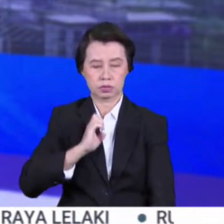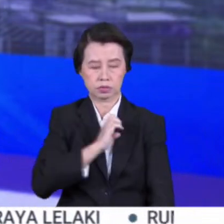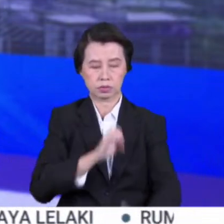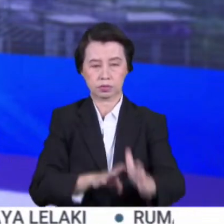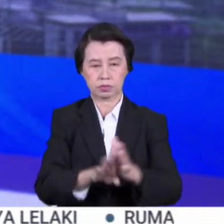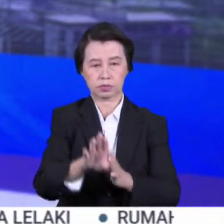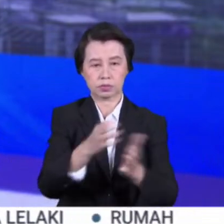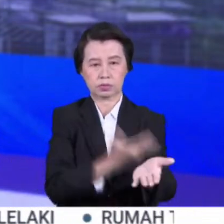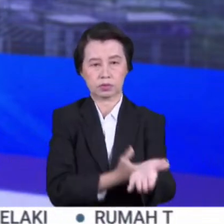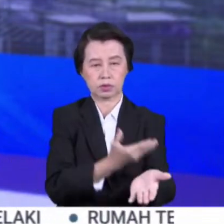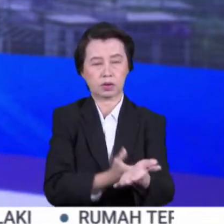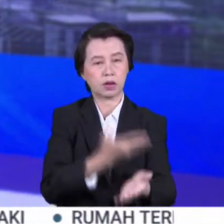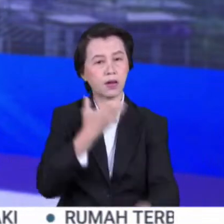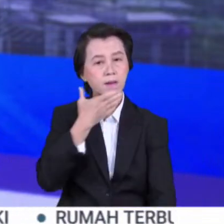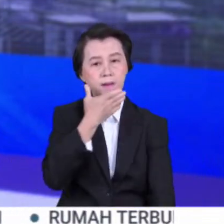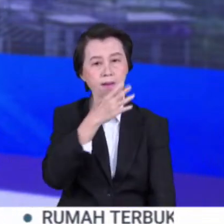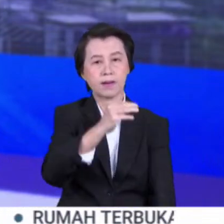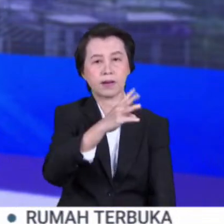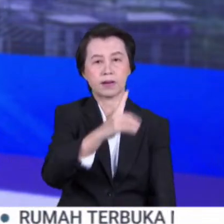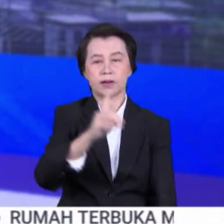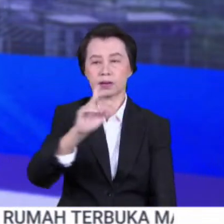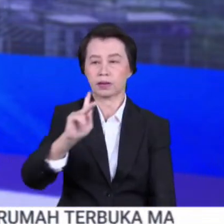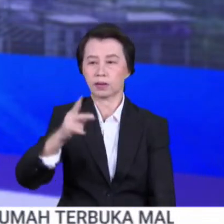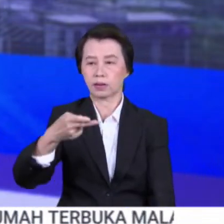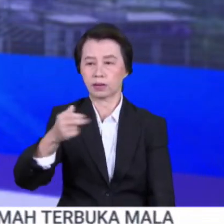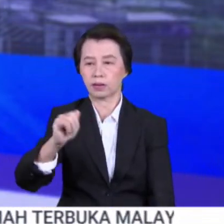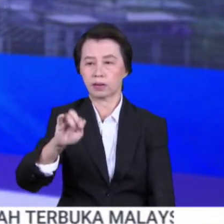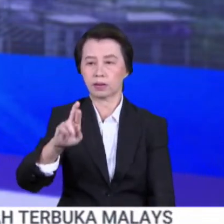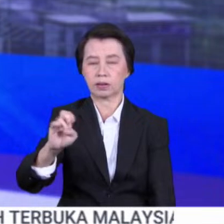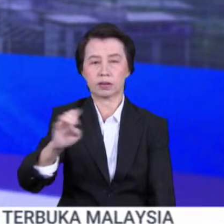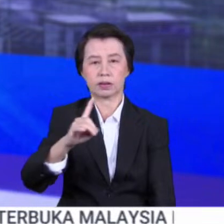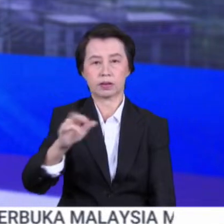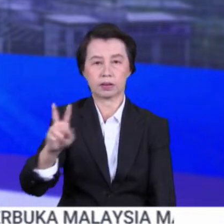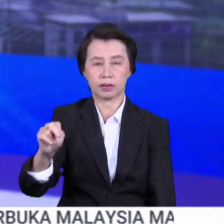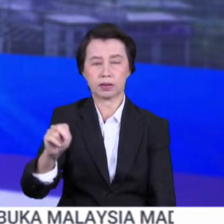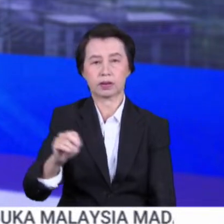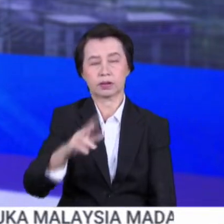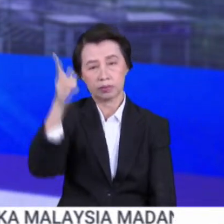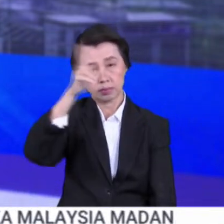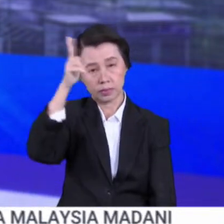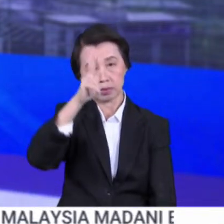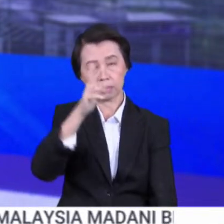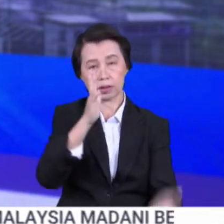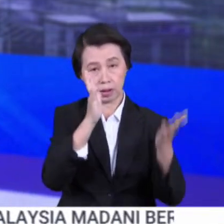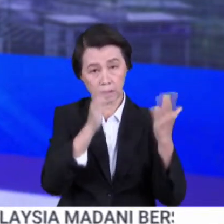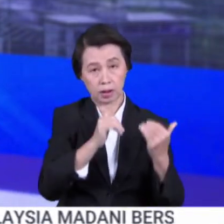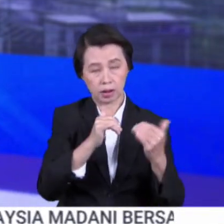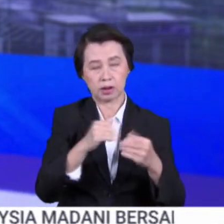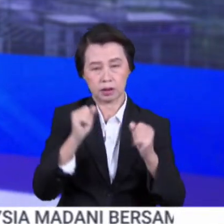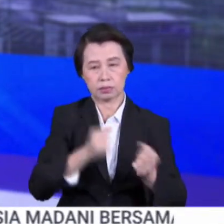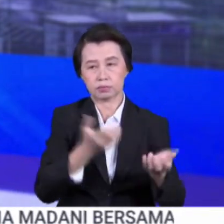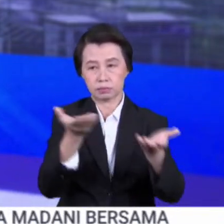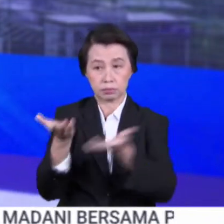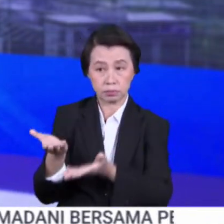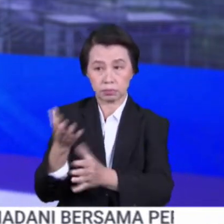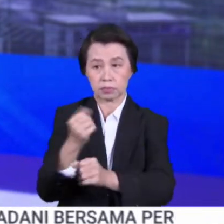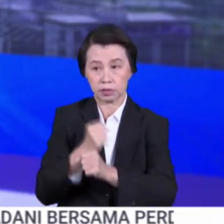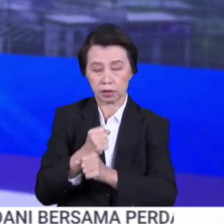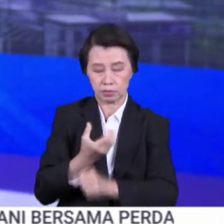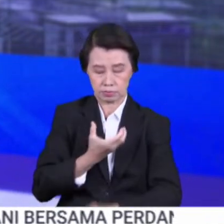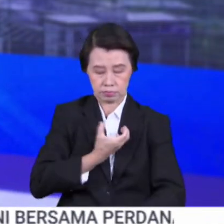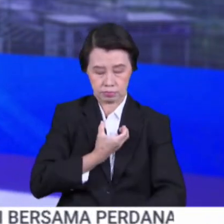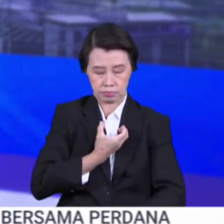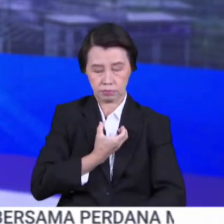Generasi Muda Sukan Muhammad Khairuddin Osman berkata, kerajaan negeri Selangor berharap mereka membawa pulang pingat